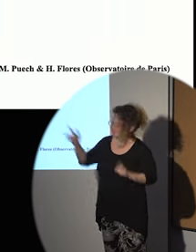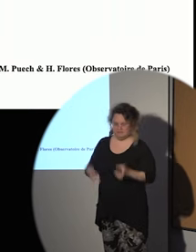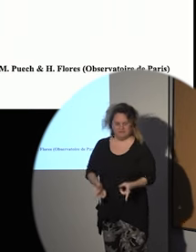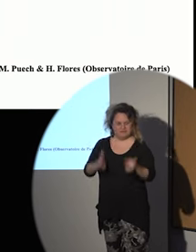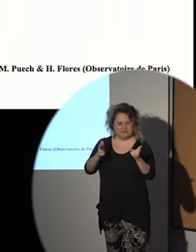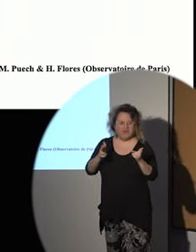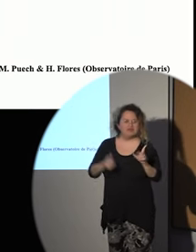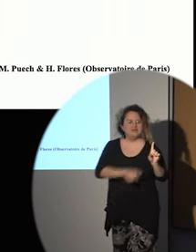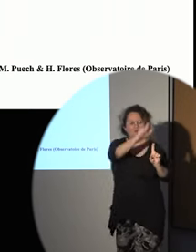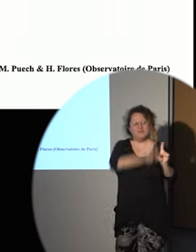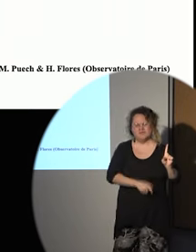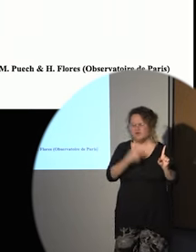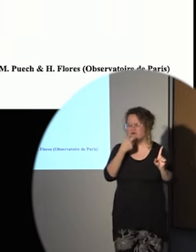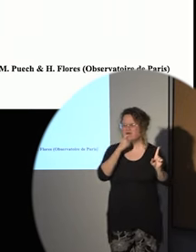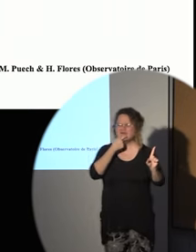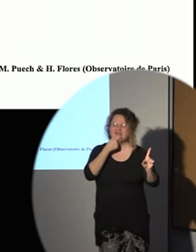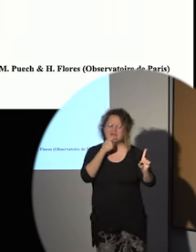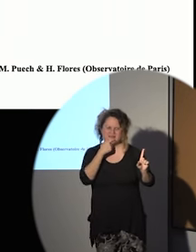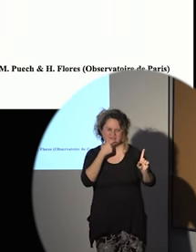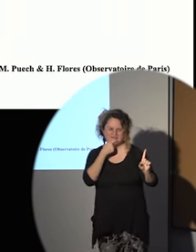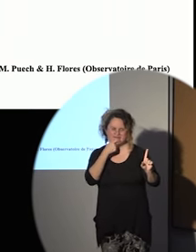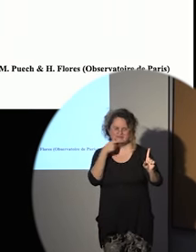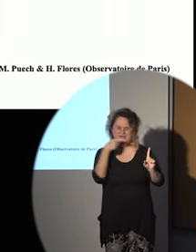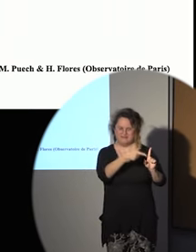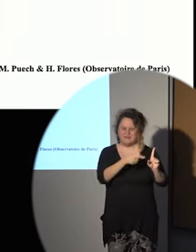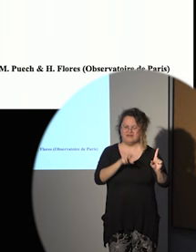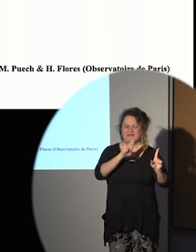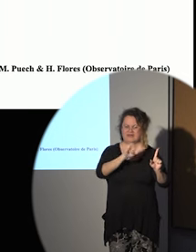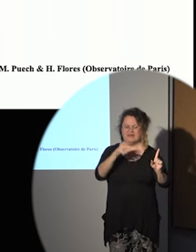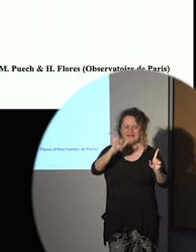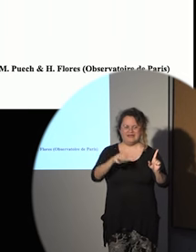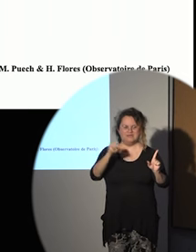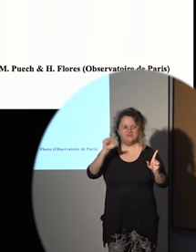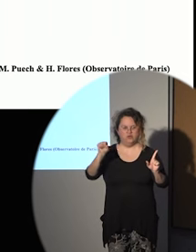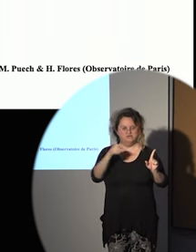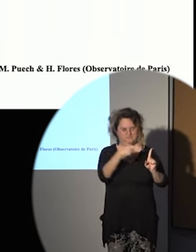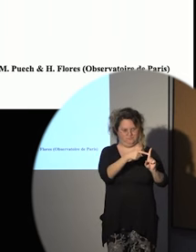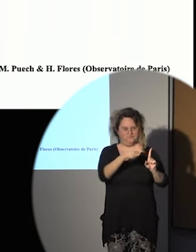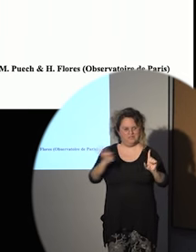britannique Reynolds. Et cette séquence, c'est un petit peu la même chose